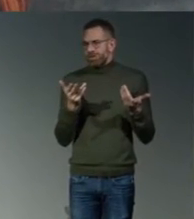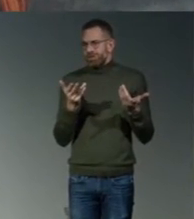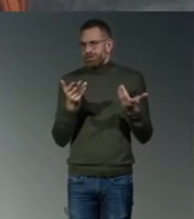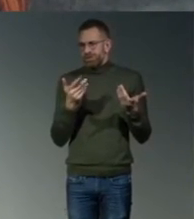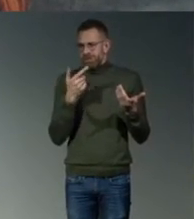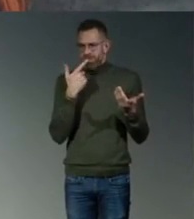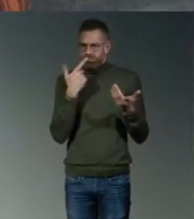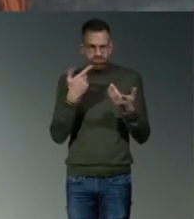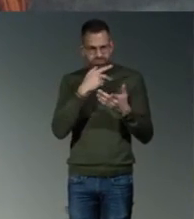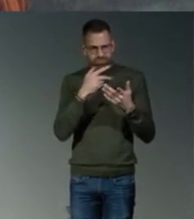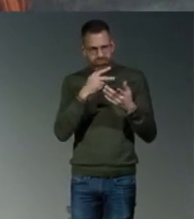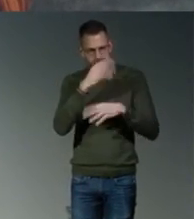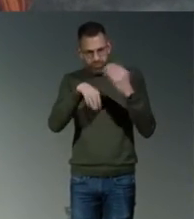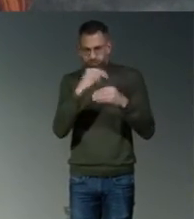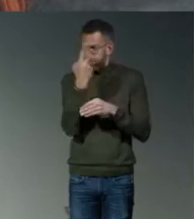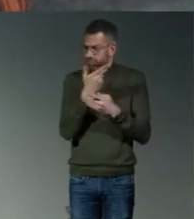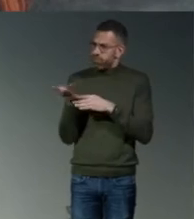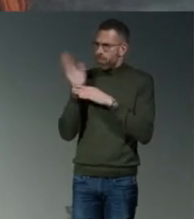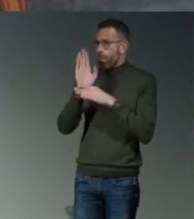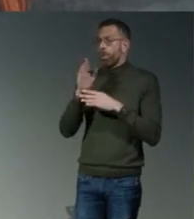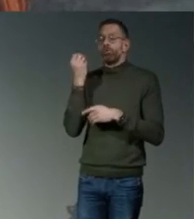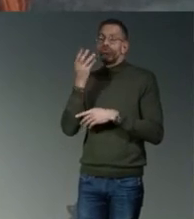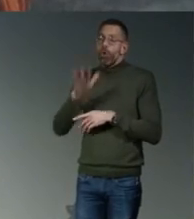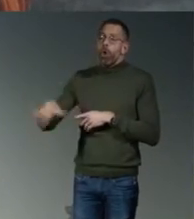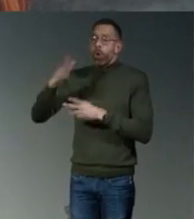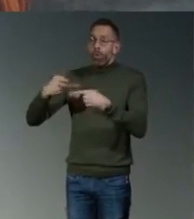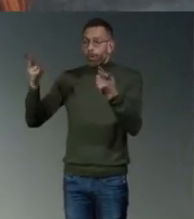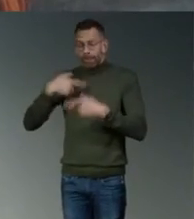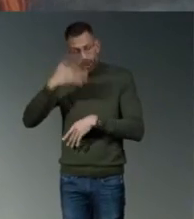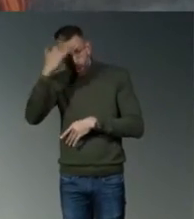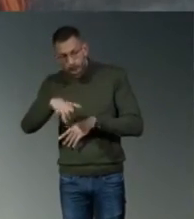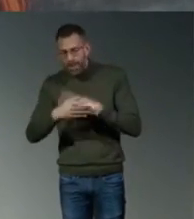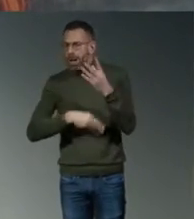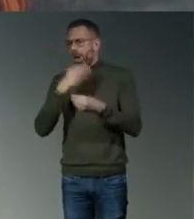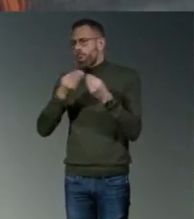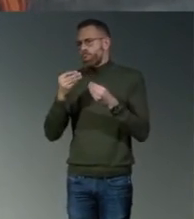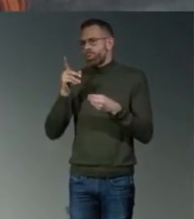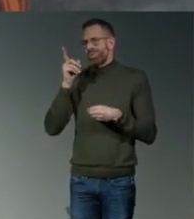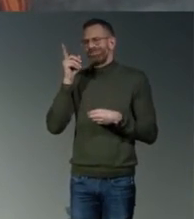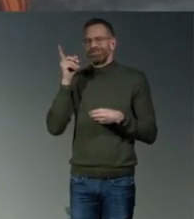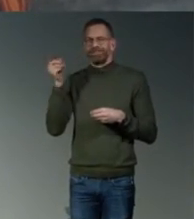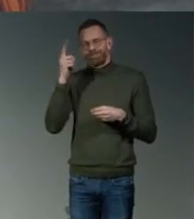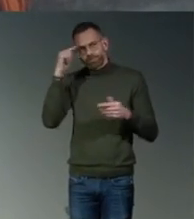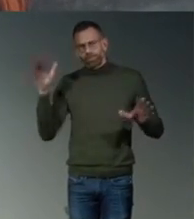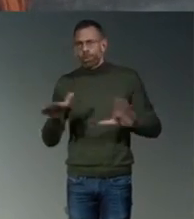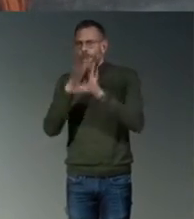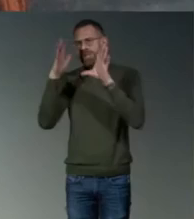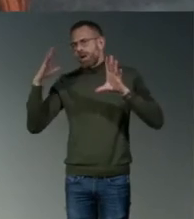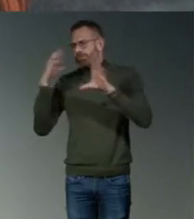de ces univers au grand public qui en général ne les connaît pas ou les connaît de manière un peu rapide,